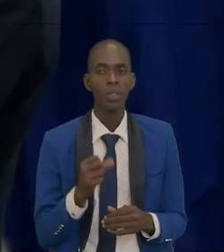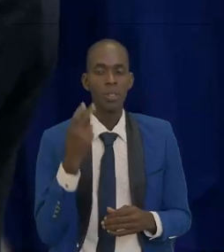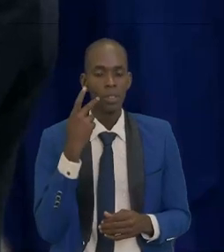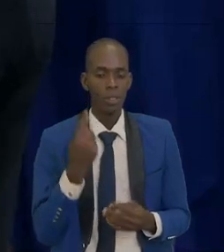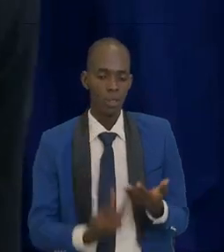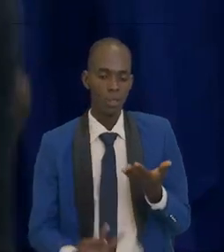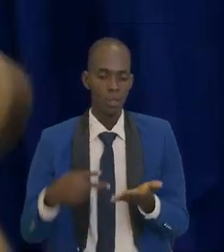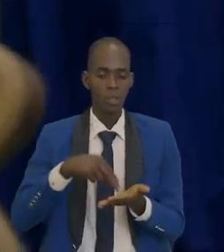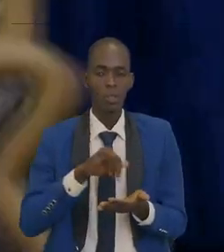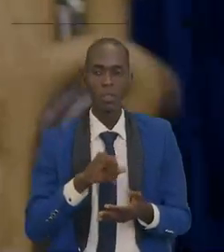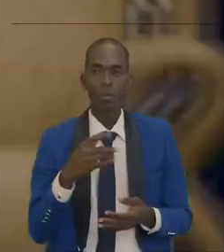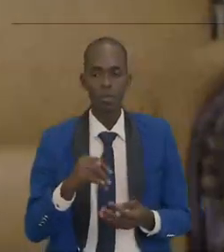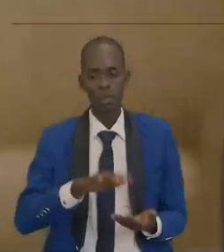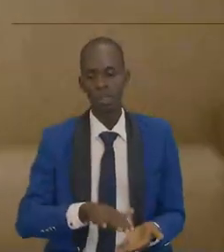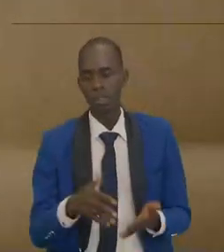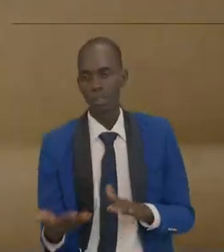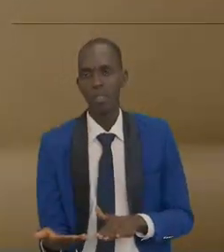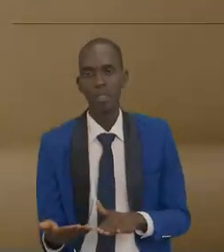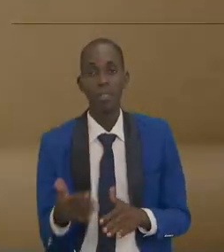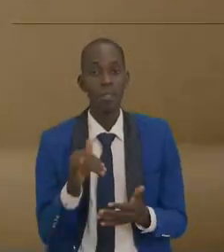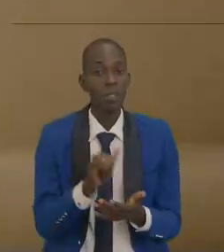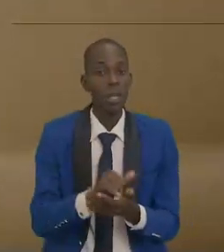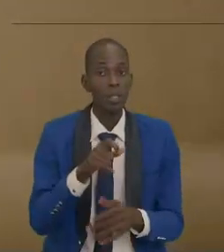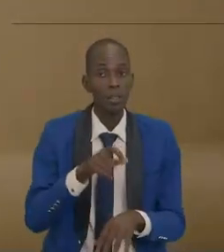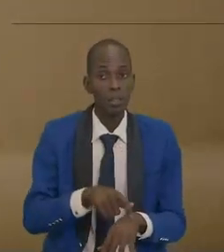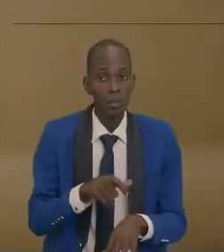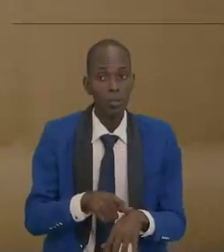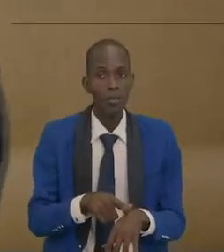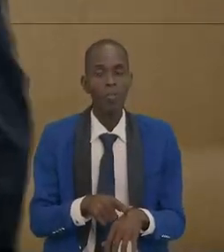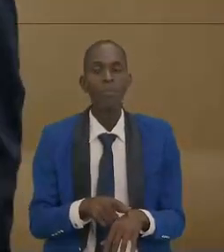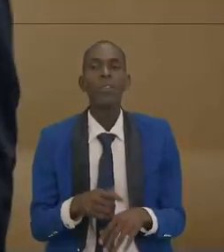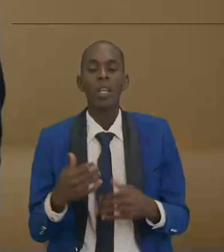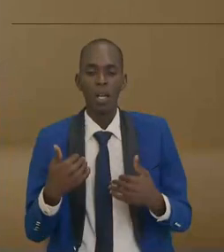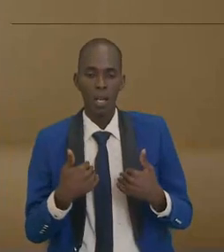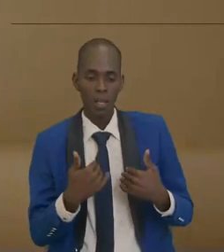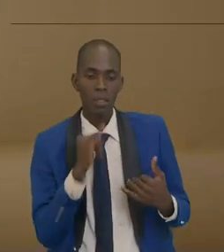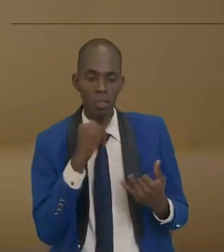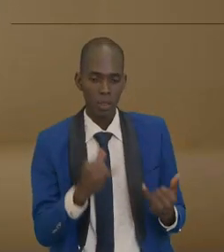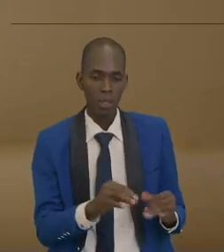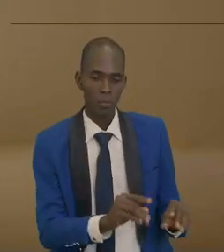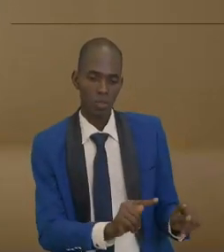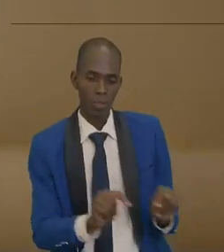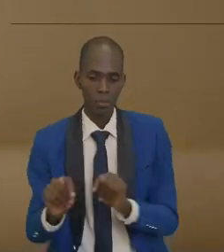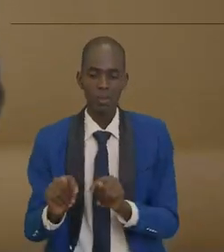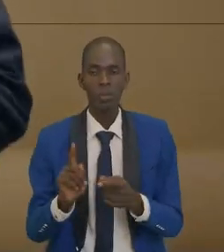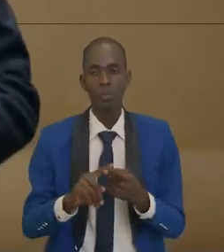les morts ressuscités. Ce temps, il l'a transmis aux apôtres.